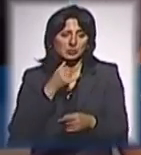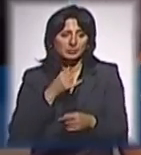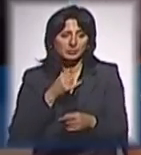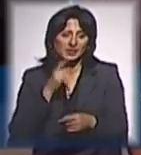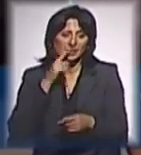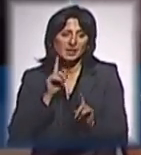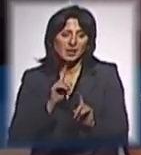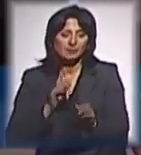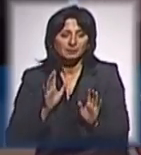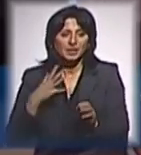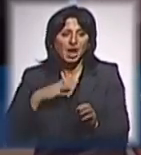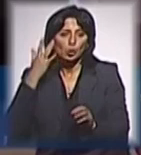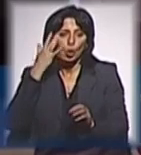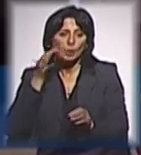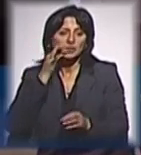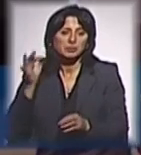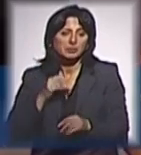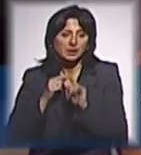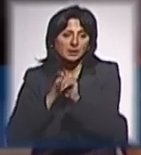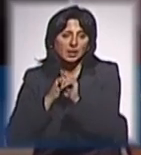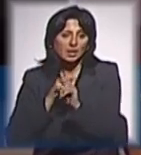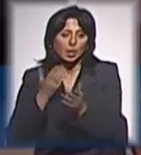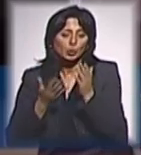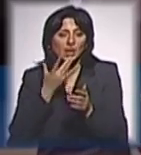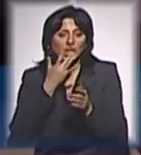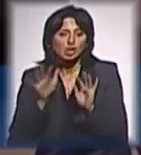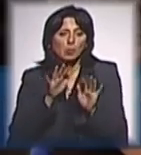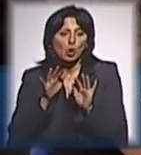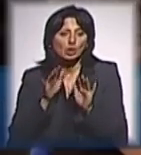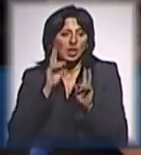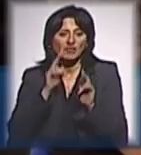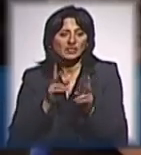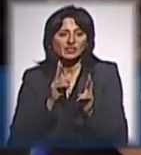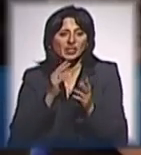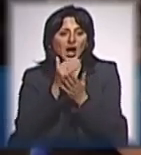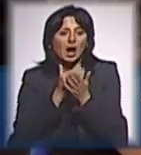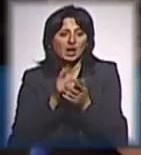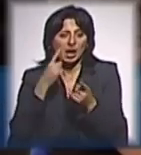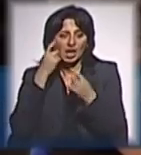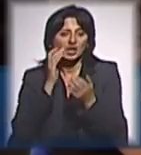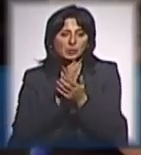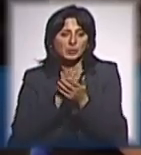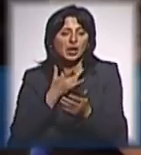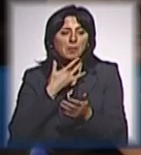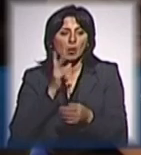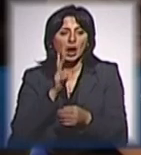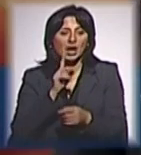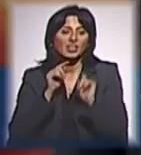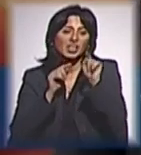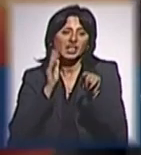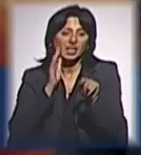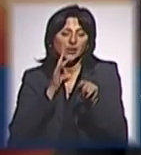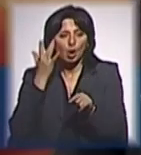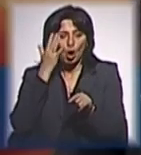რომ იცით რა, ქართულმა ოცნებამ მითხრა, რომ თურმე ნაციონალურ მოძრაობას, არ ვიცი რომელიღაც არხსი აქვს დღეს გადაცემა და მერობის კანდიდატი იქნება